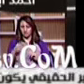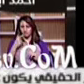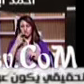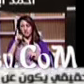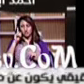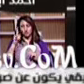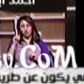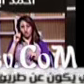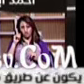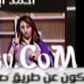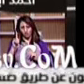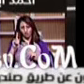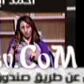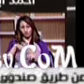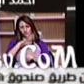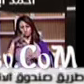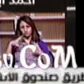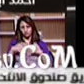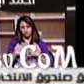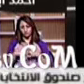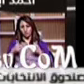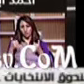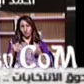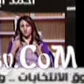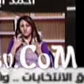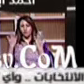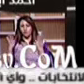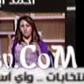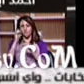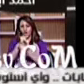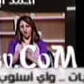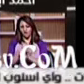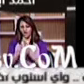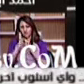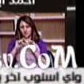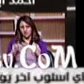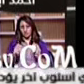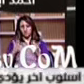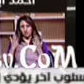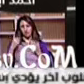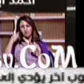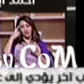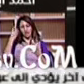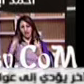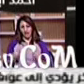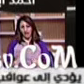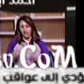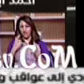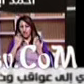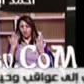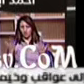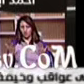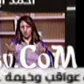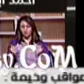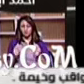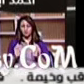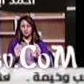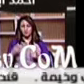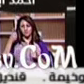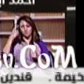ان ان شاء الله يعني يا رب يحفظ البلد يا رب يبقى في سقوط عق يا رب يبقى فيه فعلا